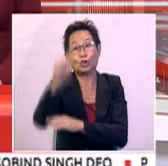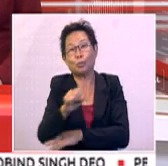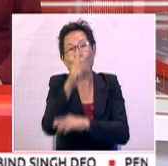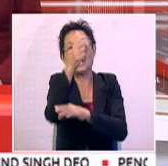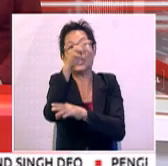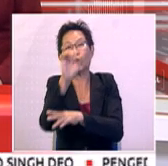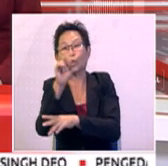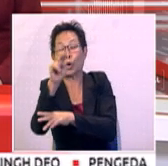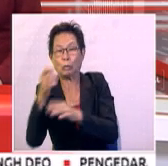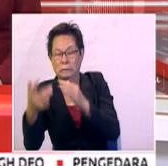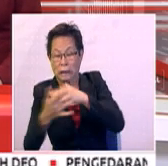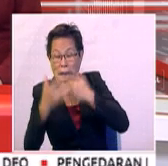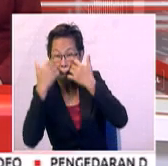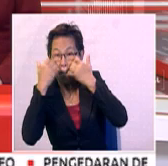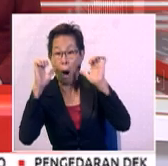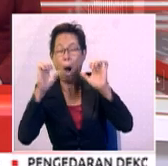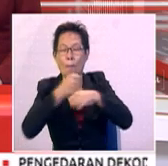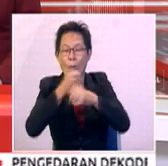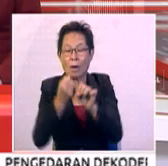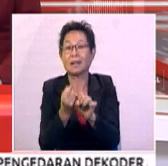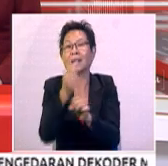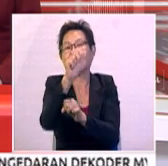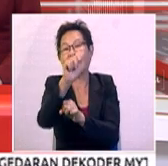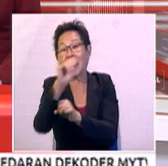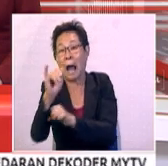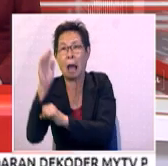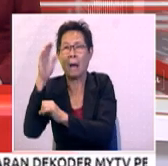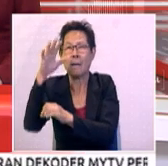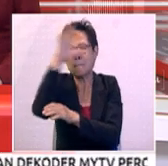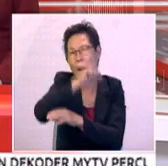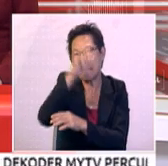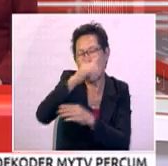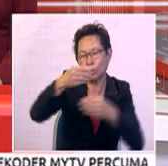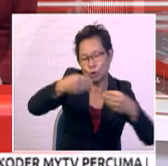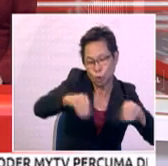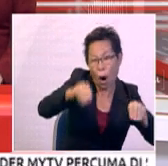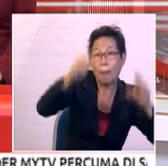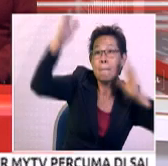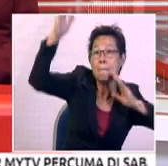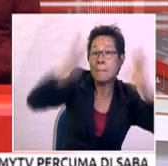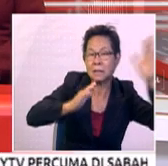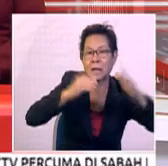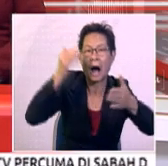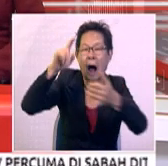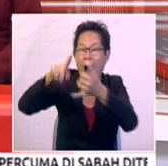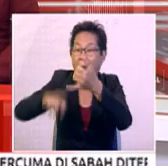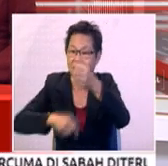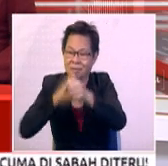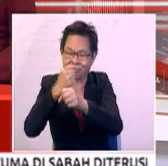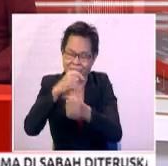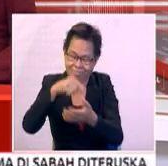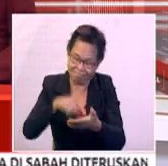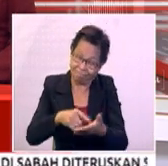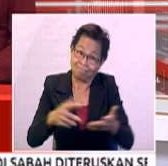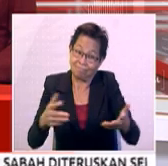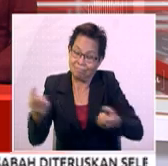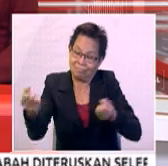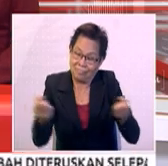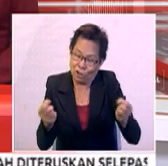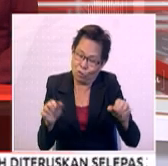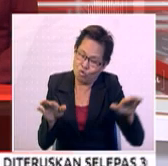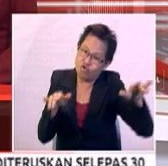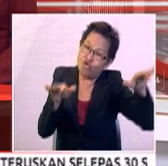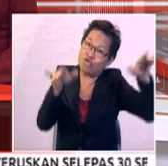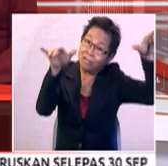teknologi kepintaran buatan AI dijangka memasuki pasaran negara menjelang akhir tahun ini. Ya, kenderaan